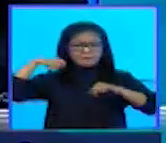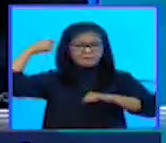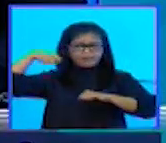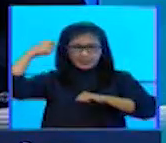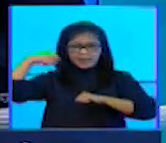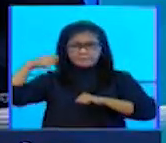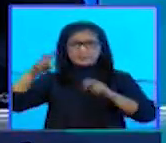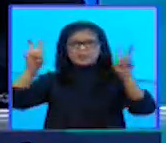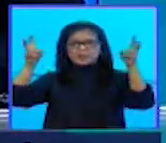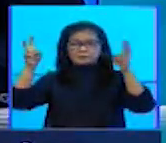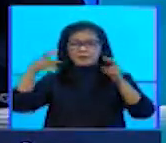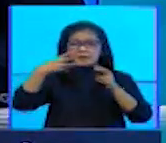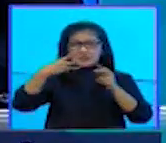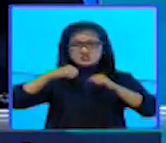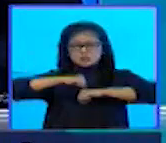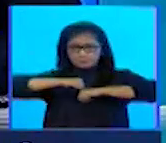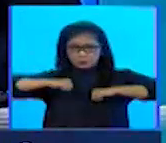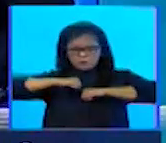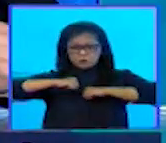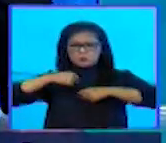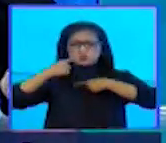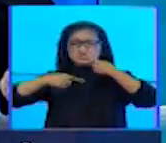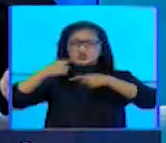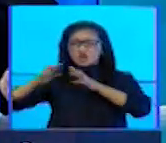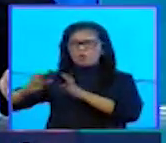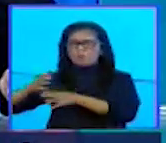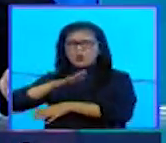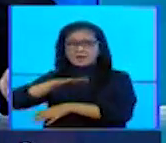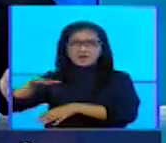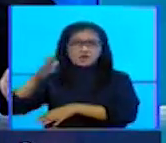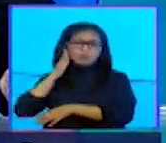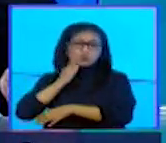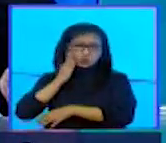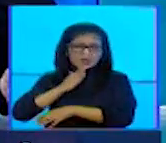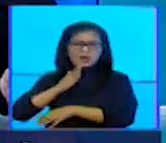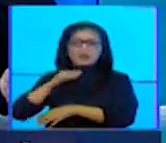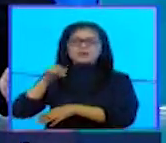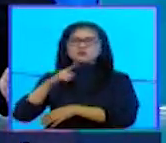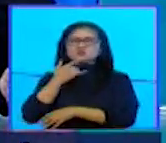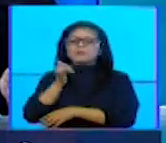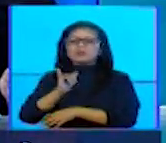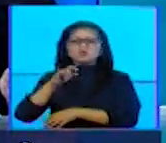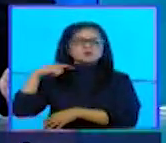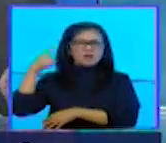original series ini menceritakan kehidupan kaula muda yang tidak bisa lepas dari kehidupan dunia maya.